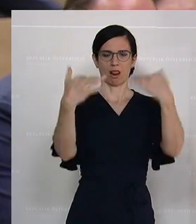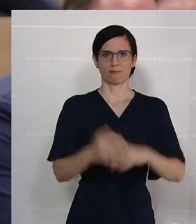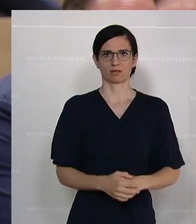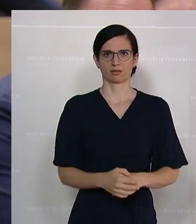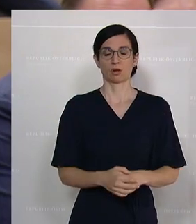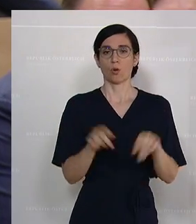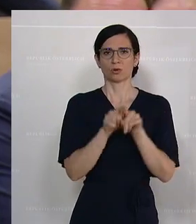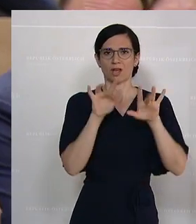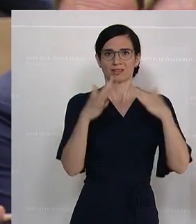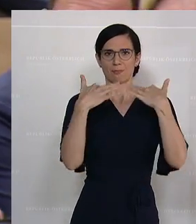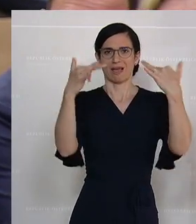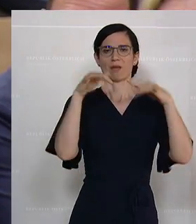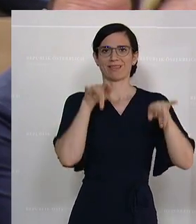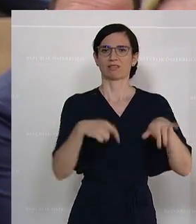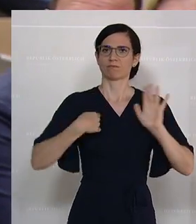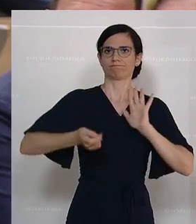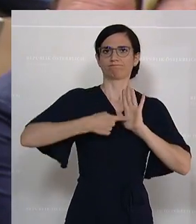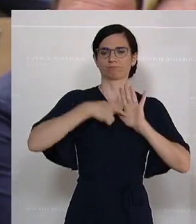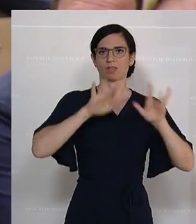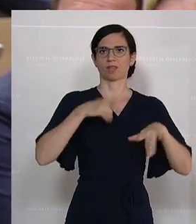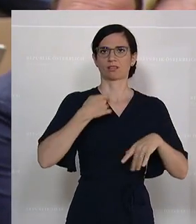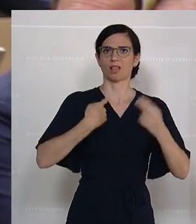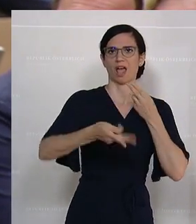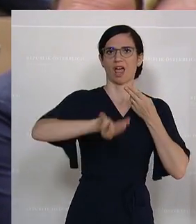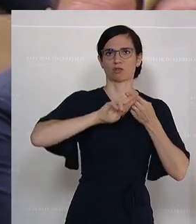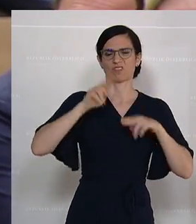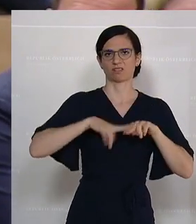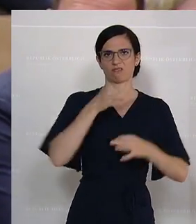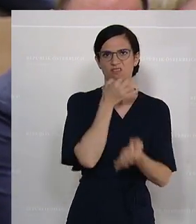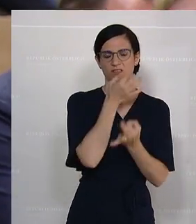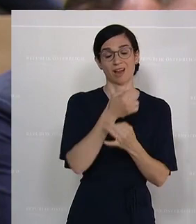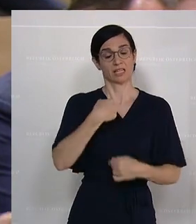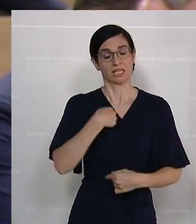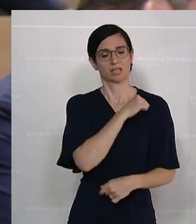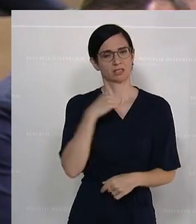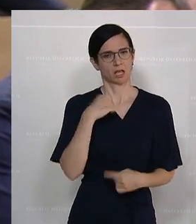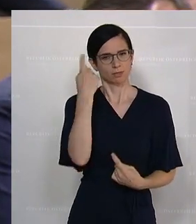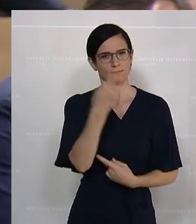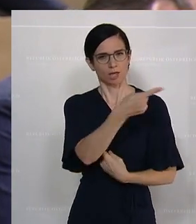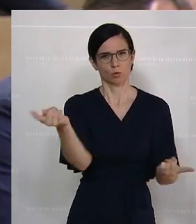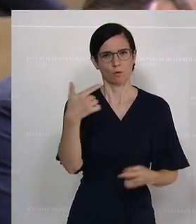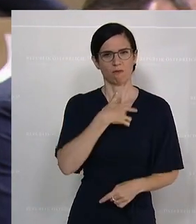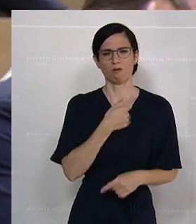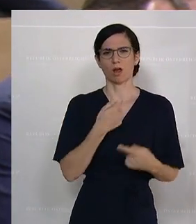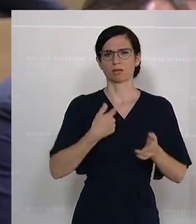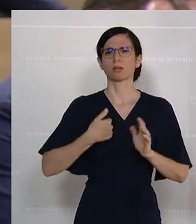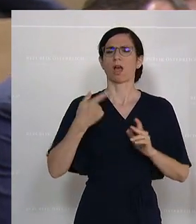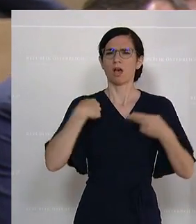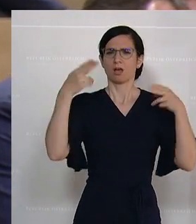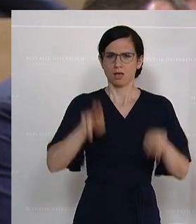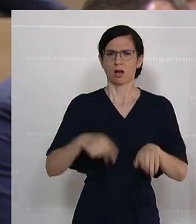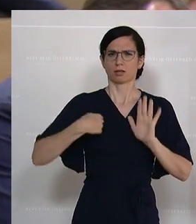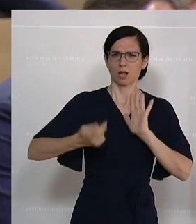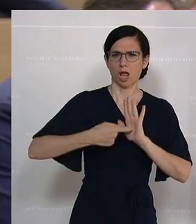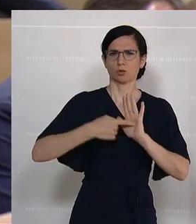hier dem parlament rede und antwort steht ich finde ja wird ich finde ja dass die bevölkerung ein recht darauf hat ich